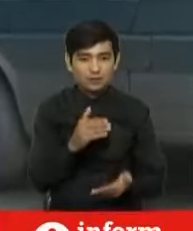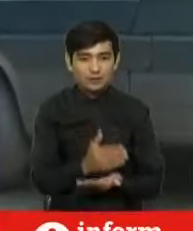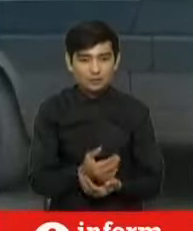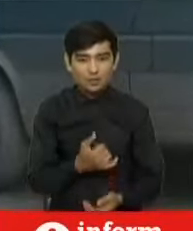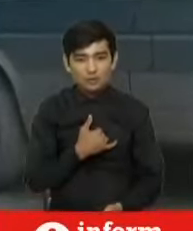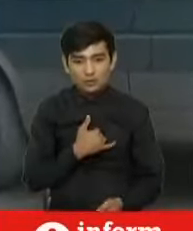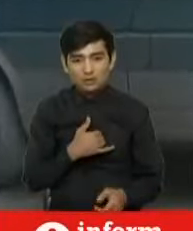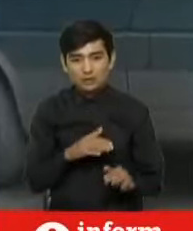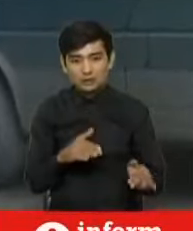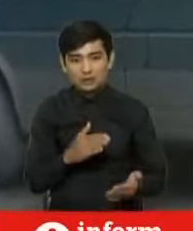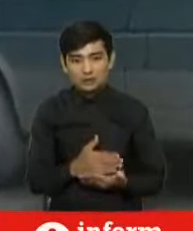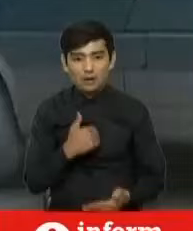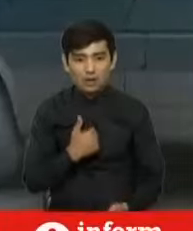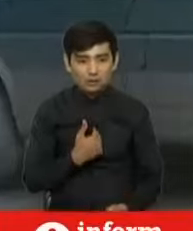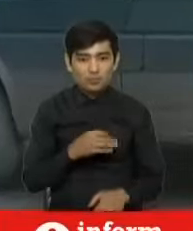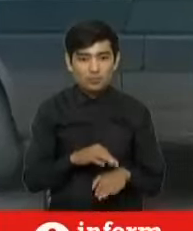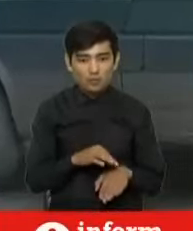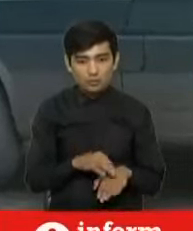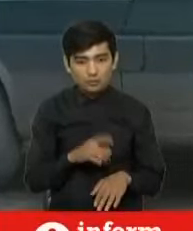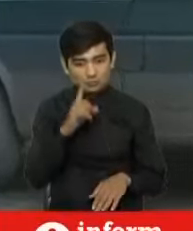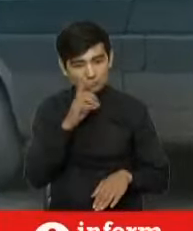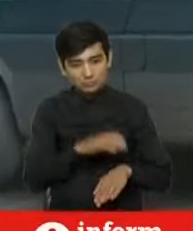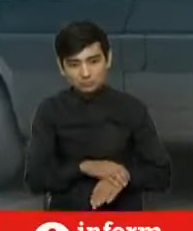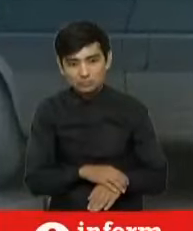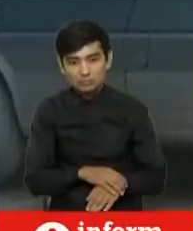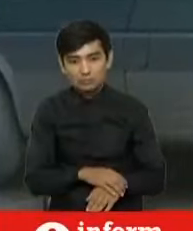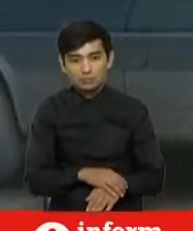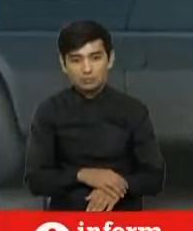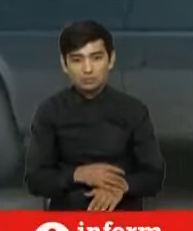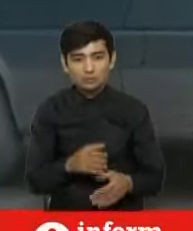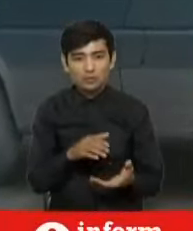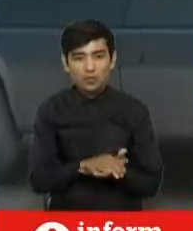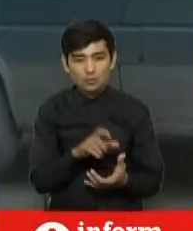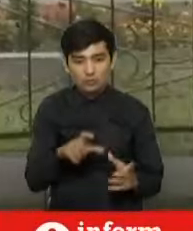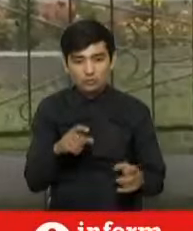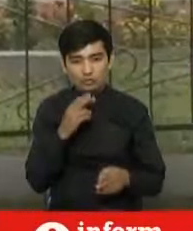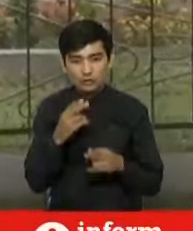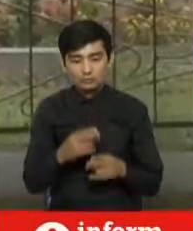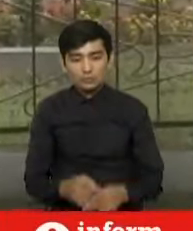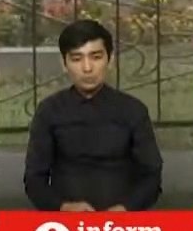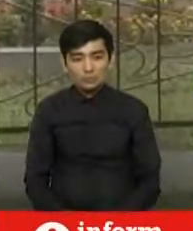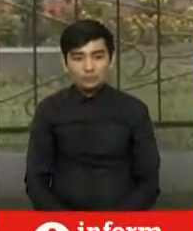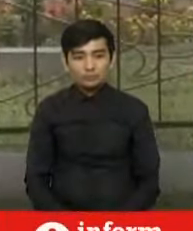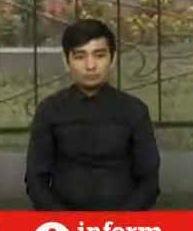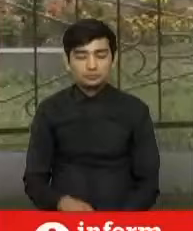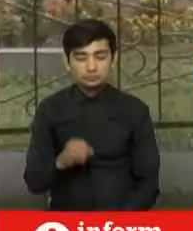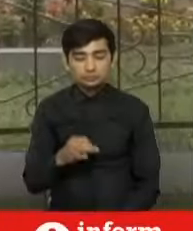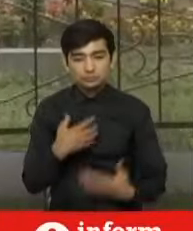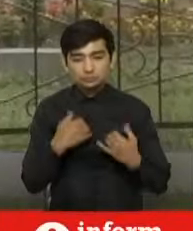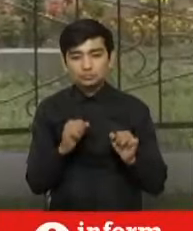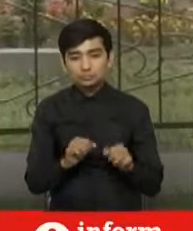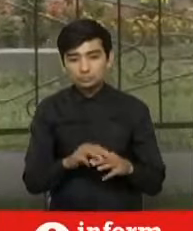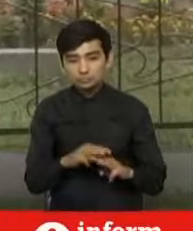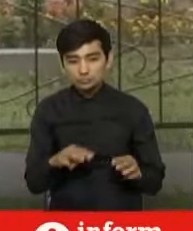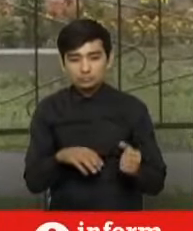дети есть, кашляют, болеют, замечаем, тоже знакомые жалуются. Денсаулық сақтау министрлігінің мәліметінше,